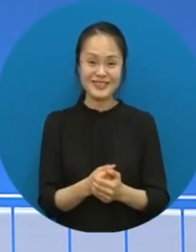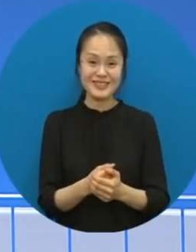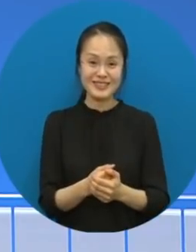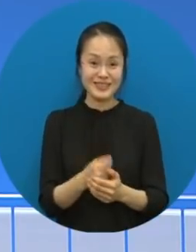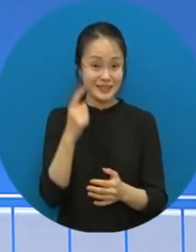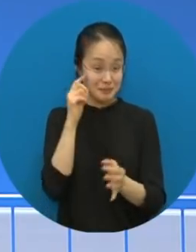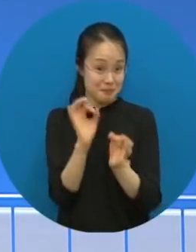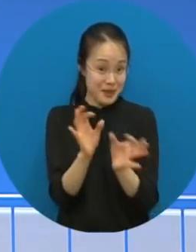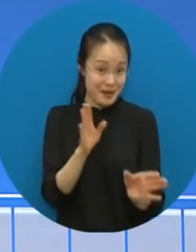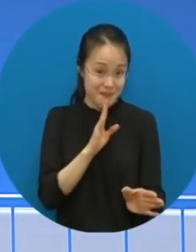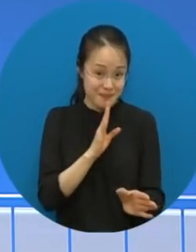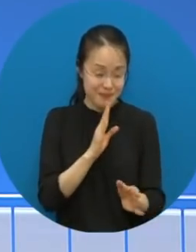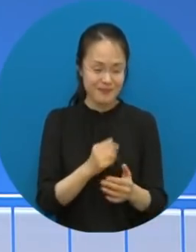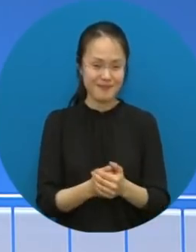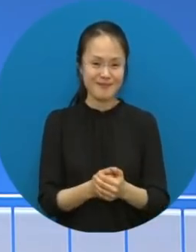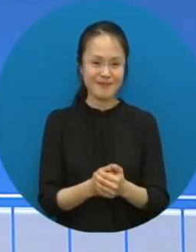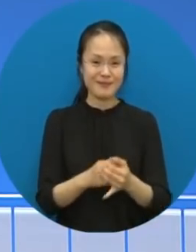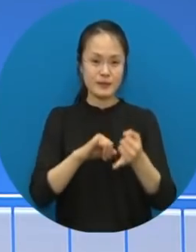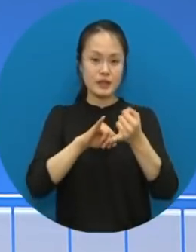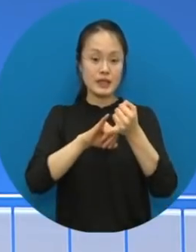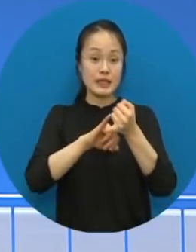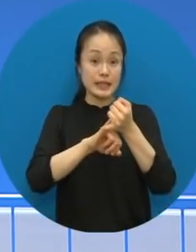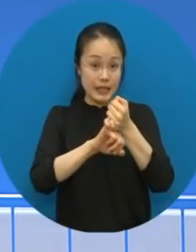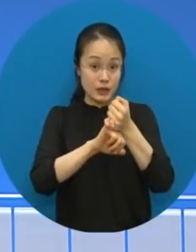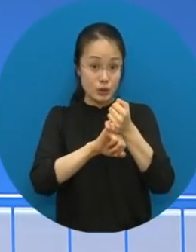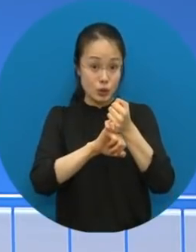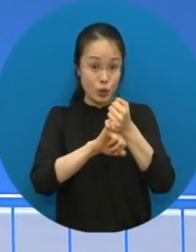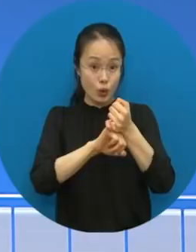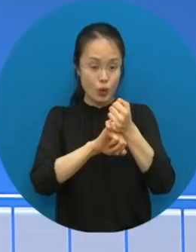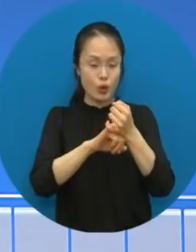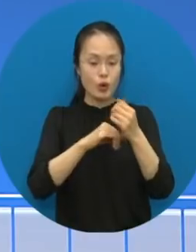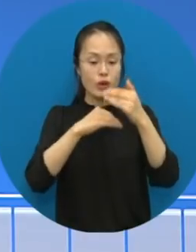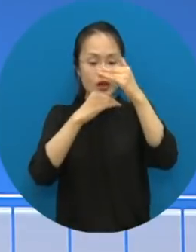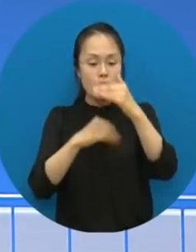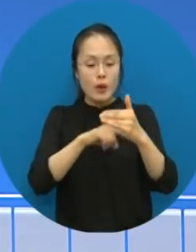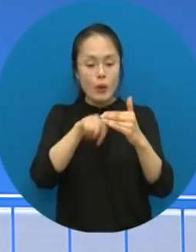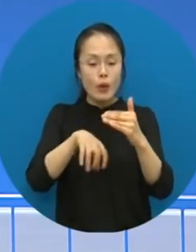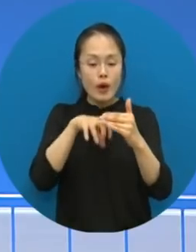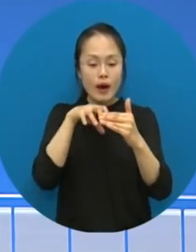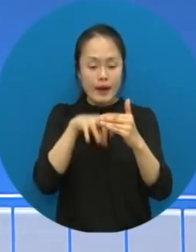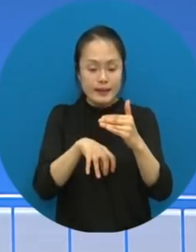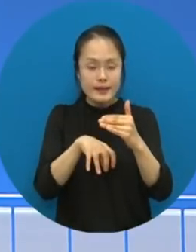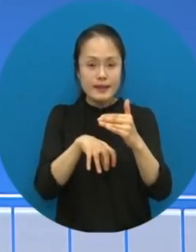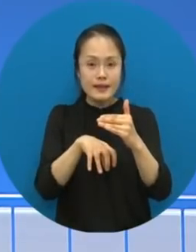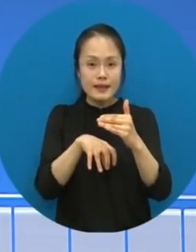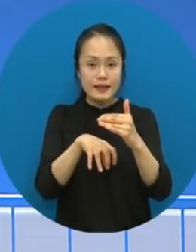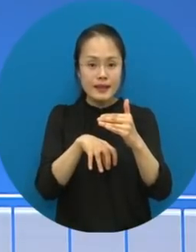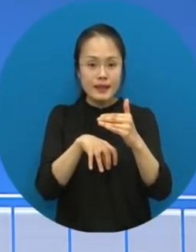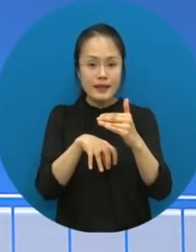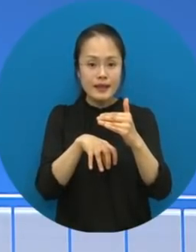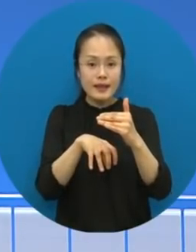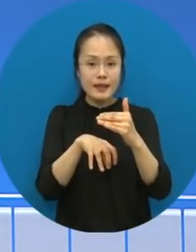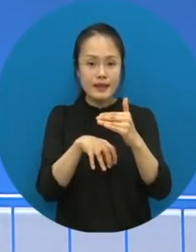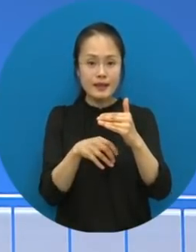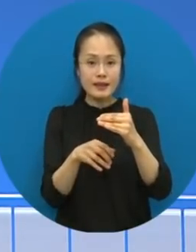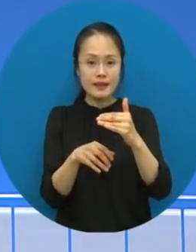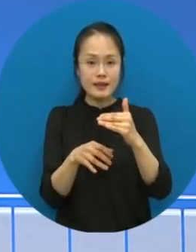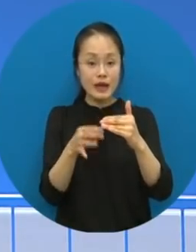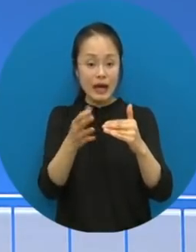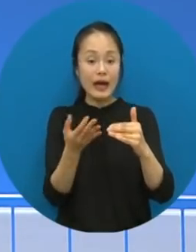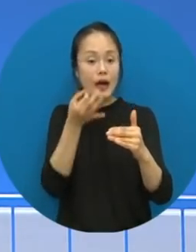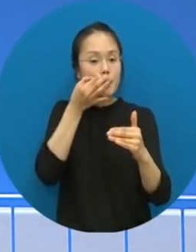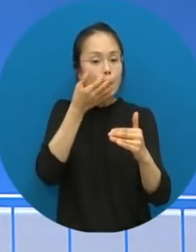근데 오늘 하나님께서 그 약속의 흐름에 들어갈 수 없는 범주를 그 밑에 말씀, 아까 띄우지 못한 말씀에